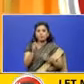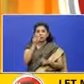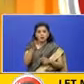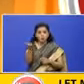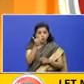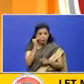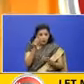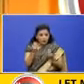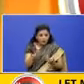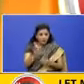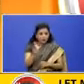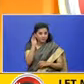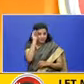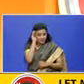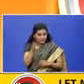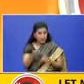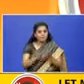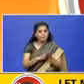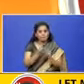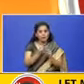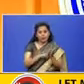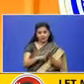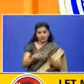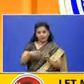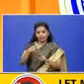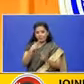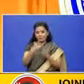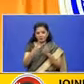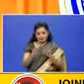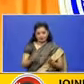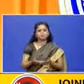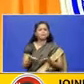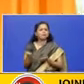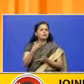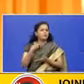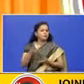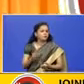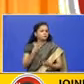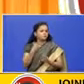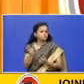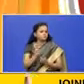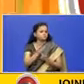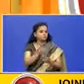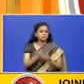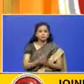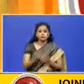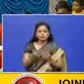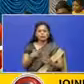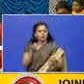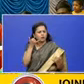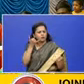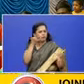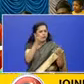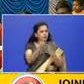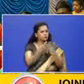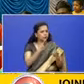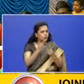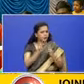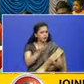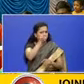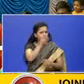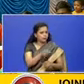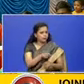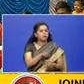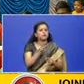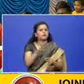भी मोढेरा के लोगों से मिलवाते हैं। हमारे साथ इस समय फोन लाइन पर जुड़े हैं